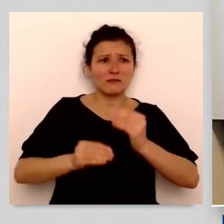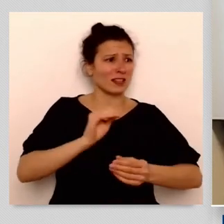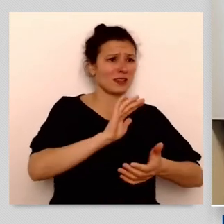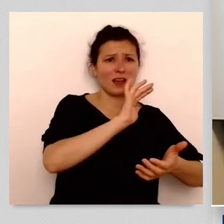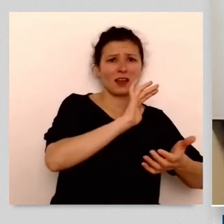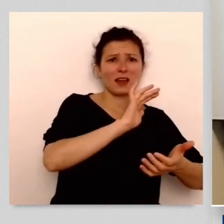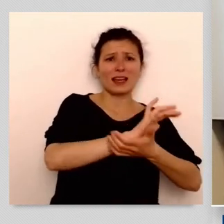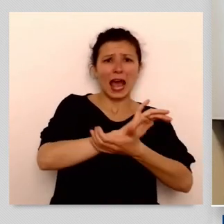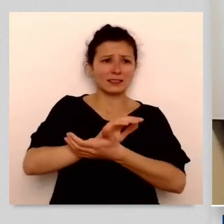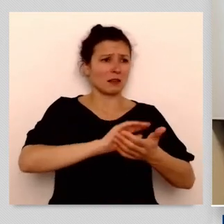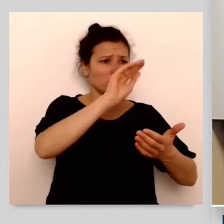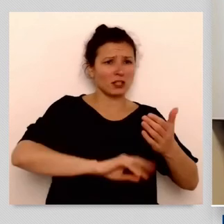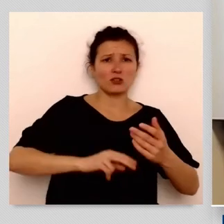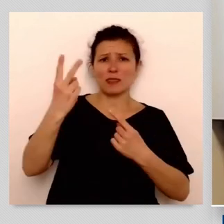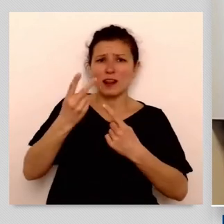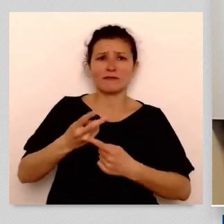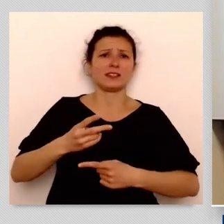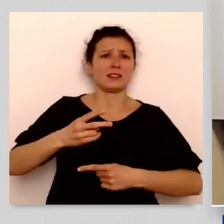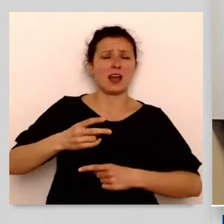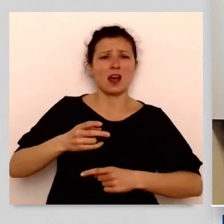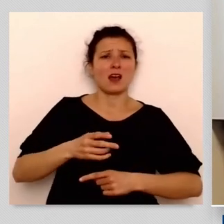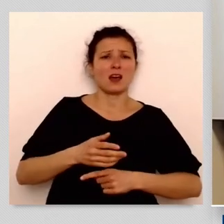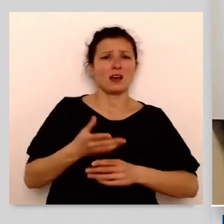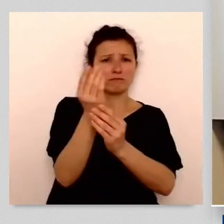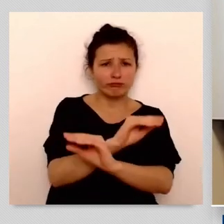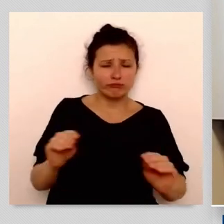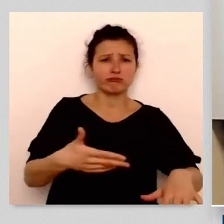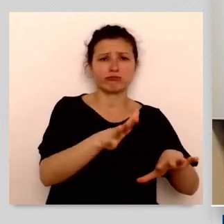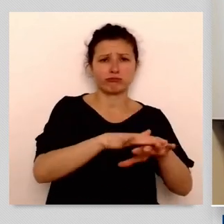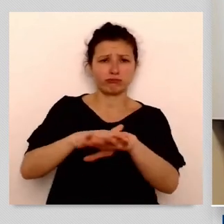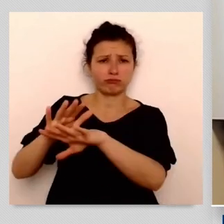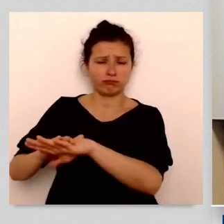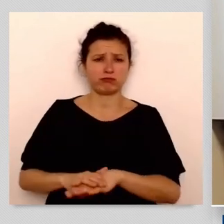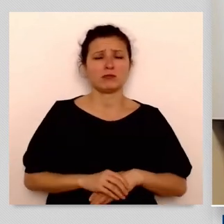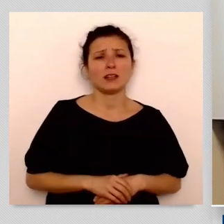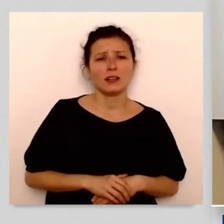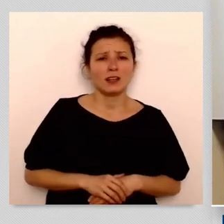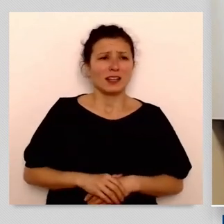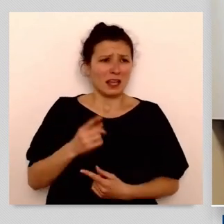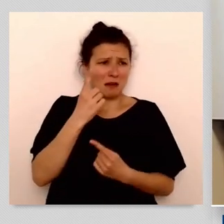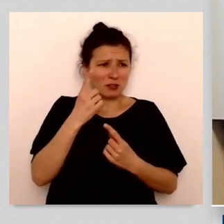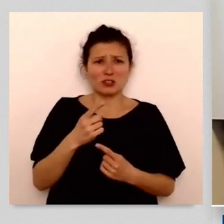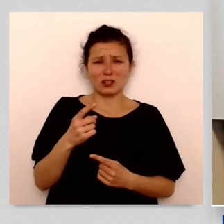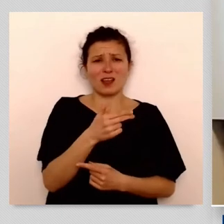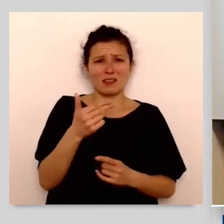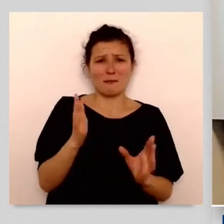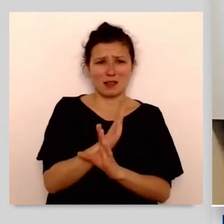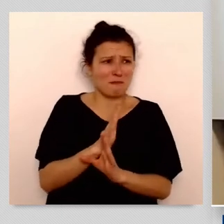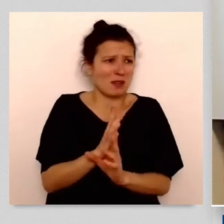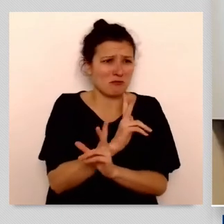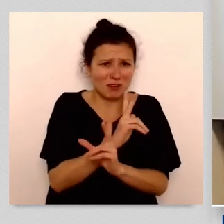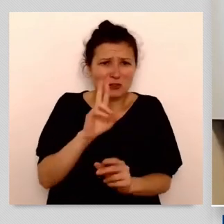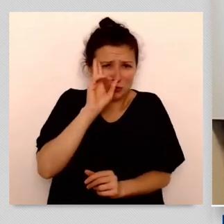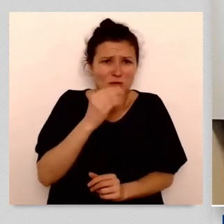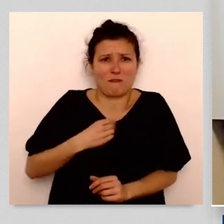kwestia klimatu jest rozumiana przez wszystkich w Polsce, tak? Przez Polki i Polaków, niezależnie od